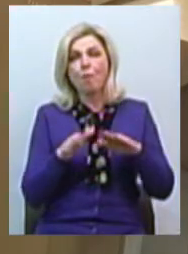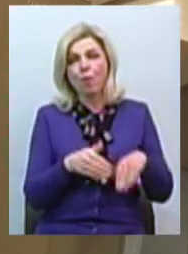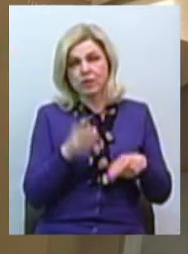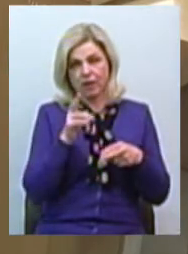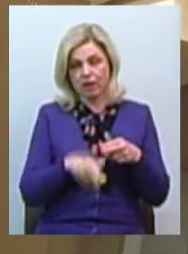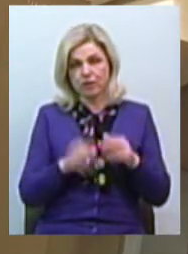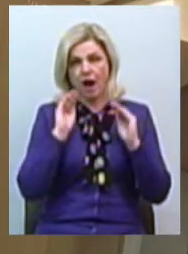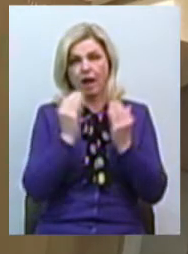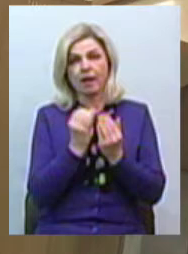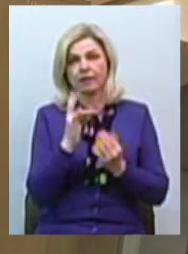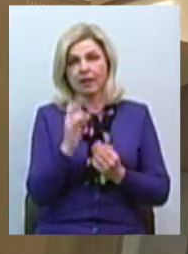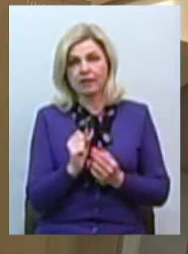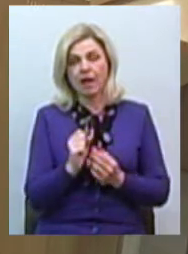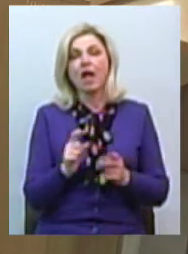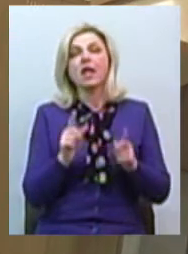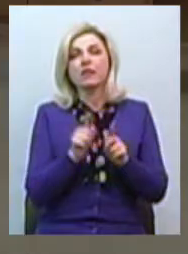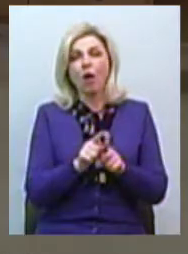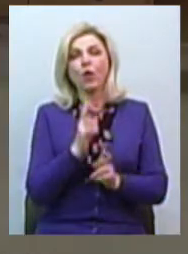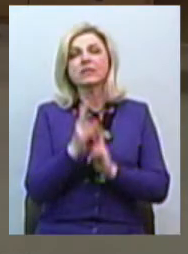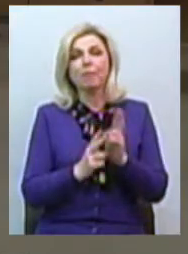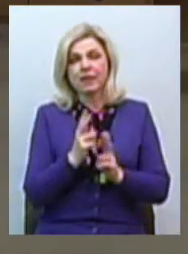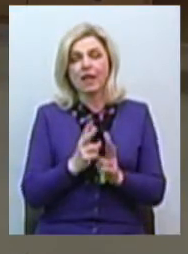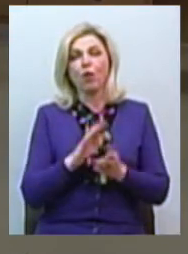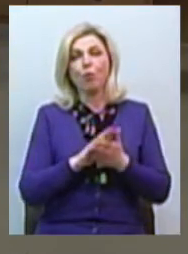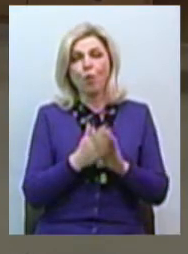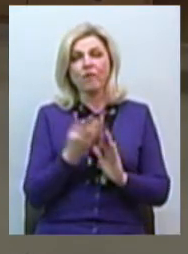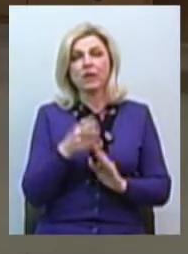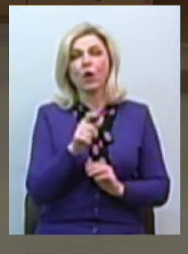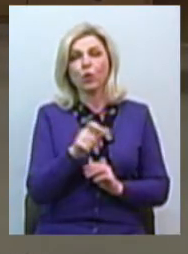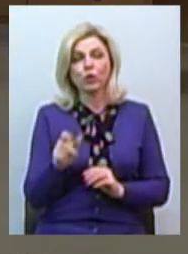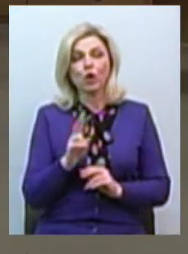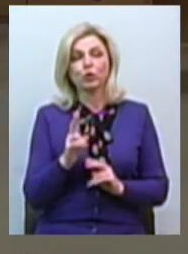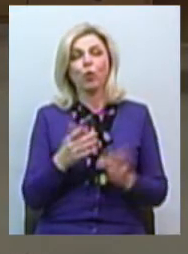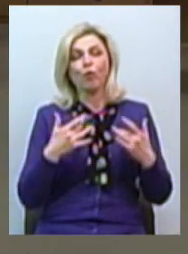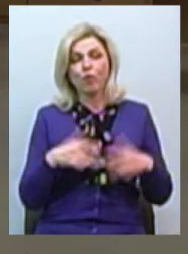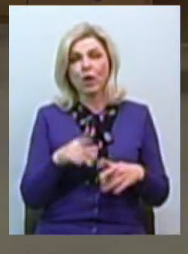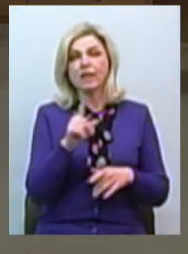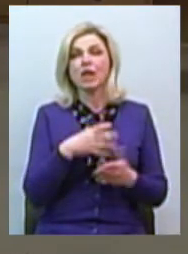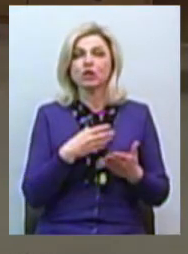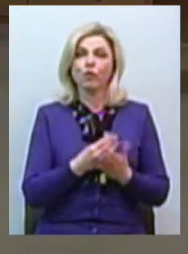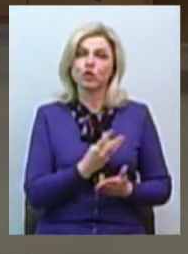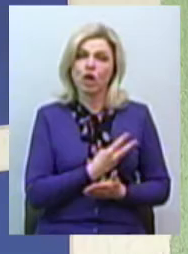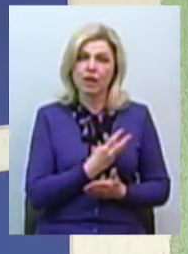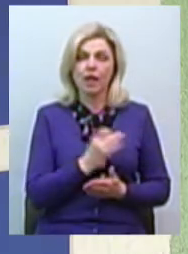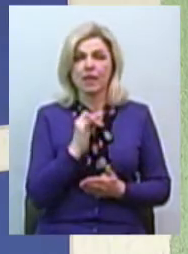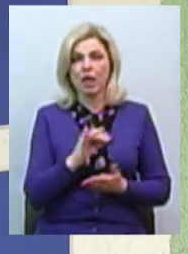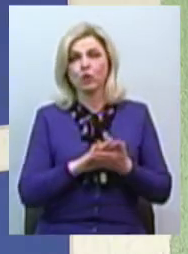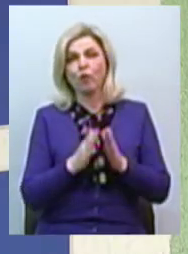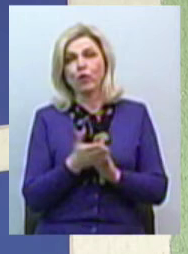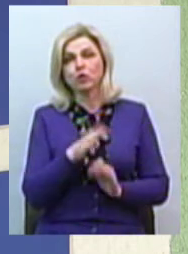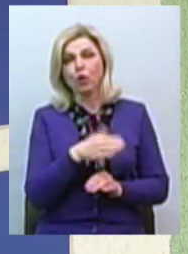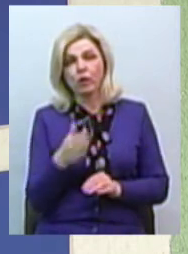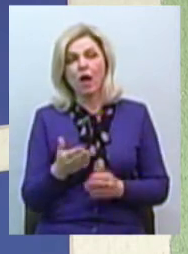Також змінилися умови для людей, що пішли з роботи за власним бажанням або за згодою сторін. Відтепер вони отриматимуть допомогу одразу, а не